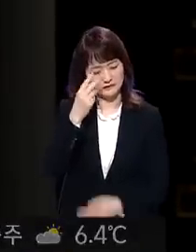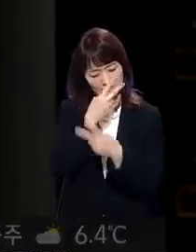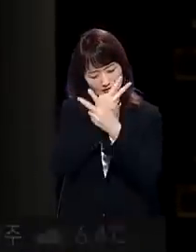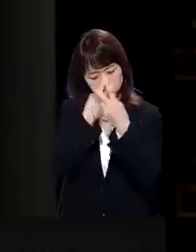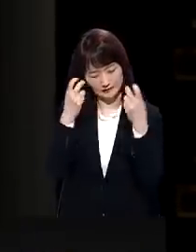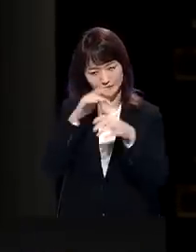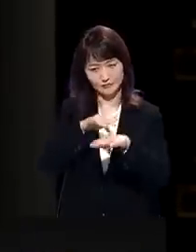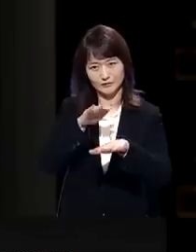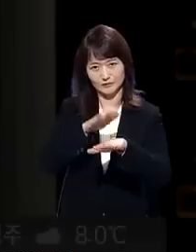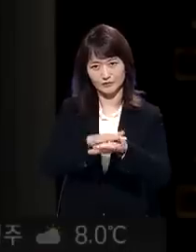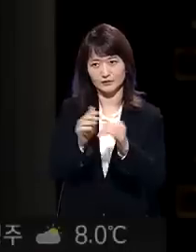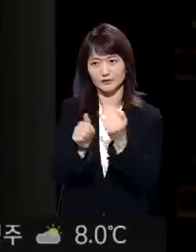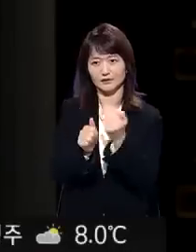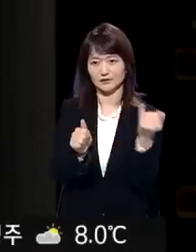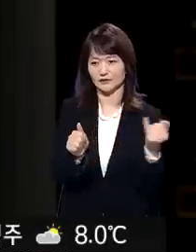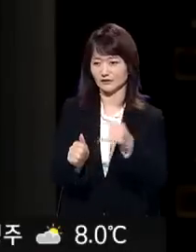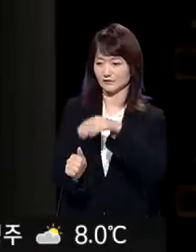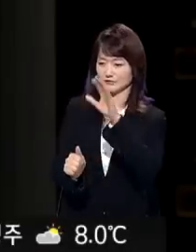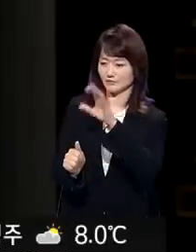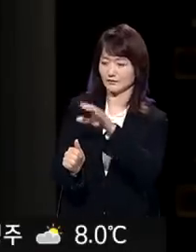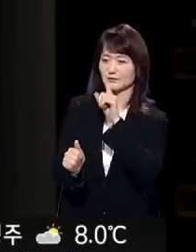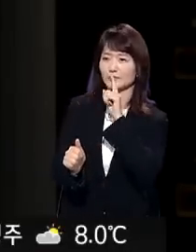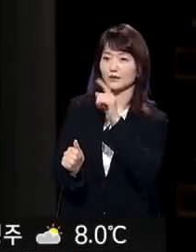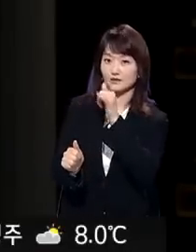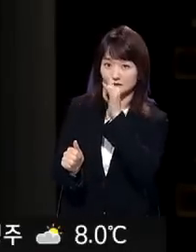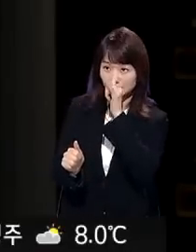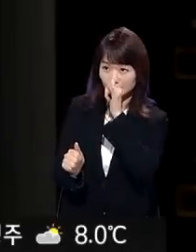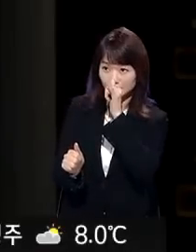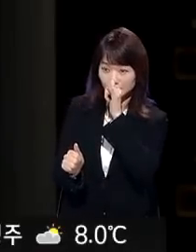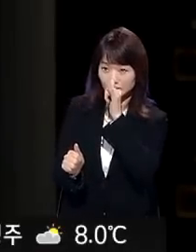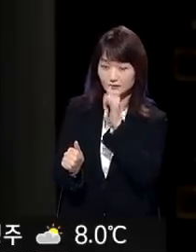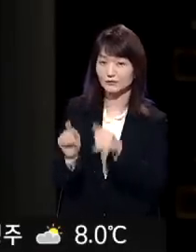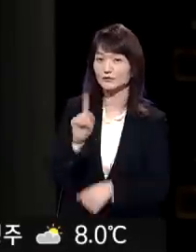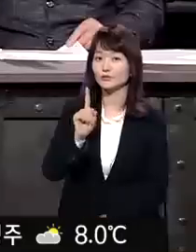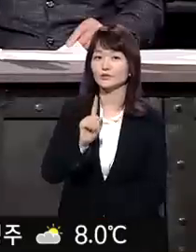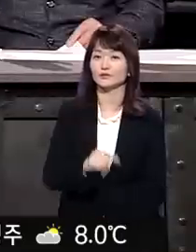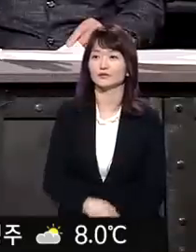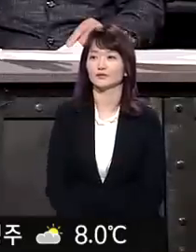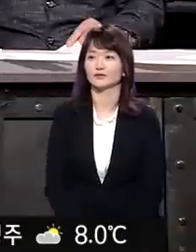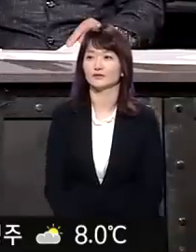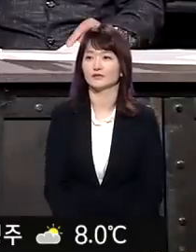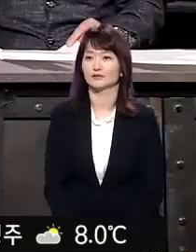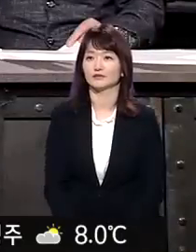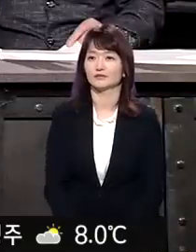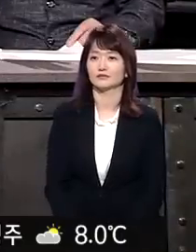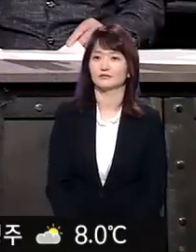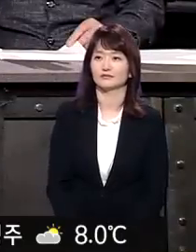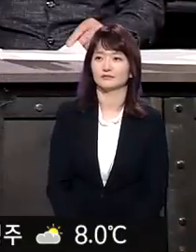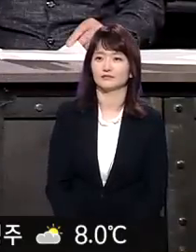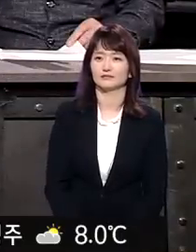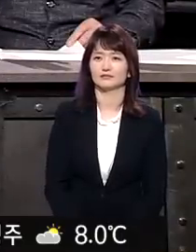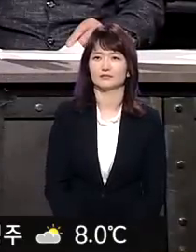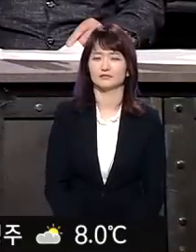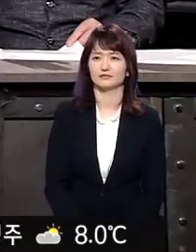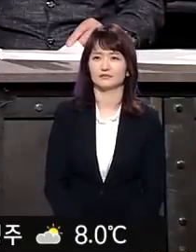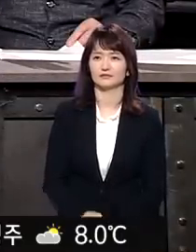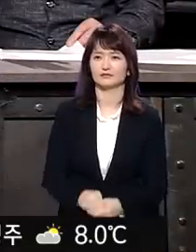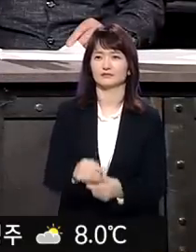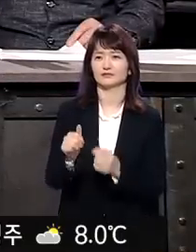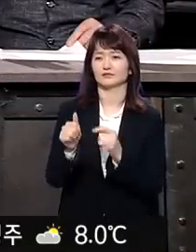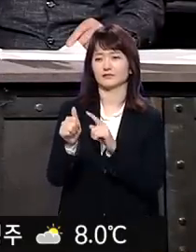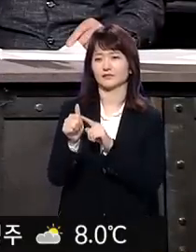때문에 배우자한테 지적을 받은 적이 있다. 있다면은 좀 소개 좀 해주시죠. 코골이가 남자들은 제일